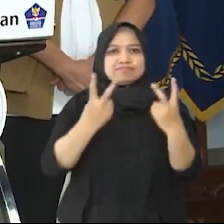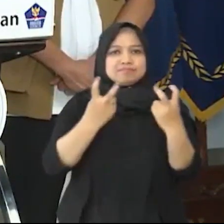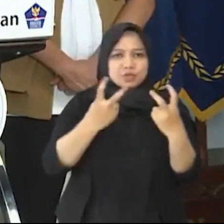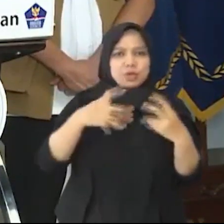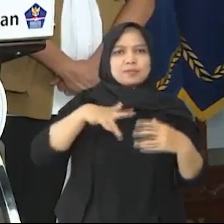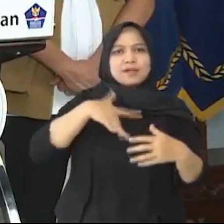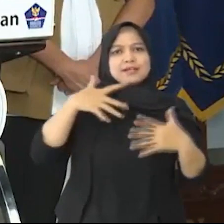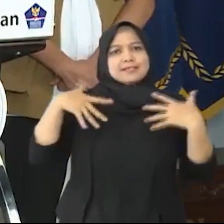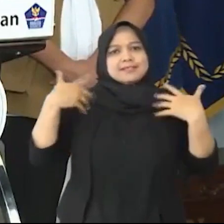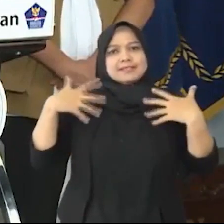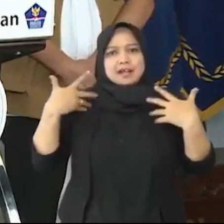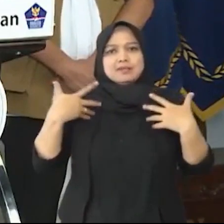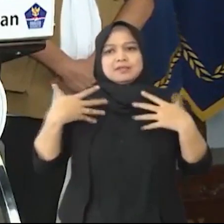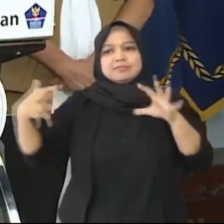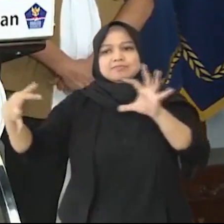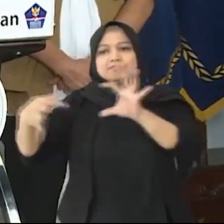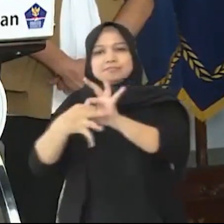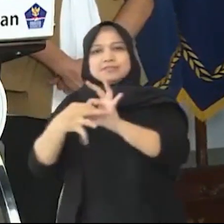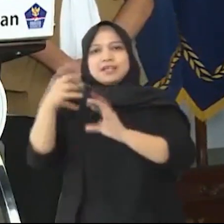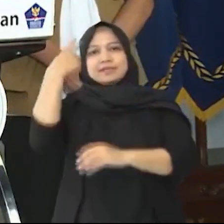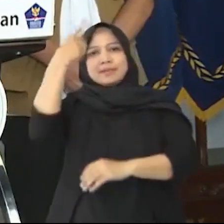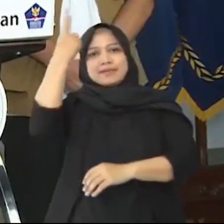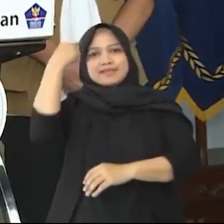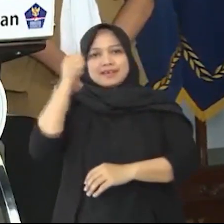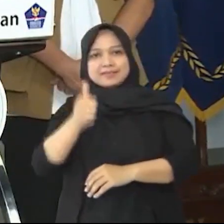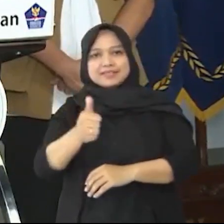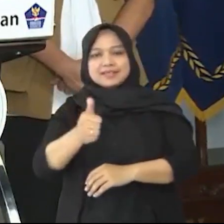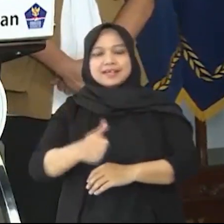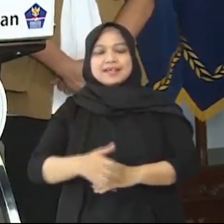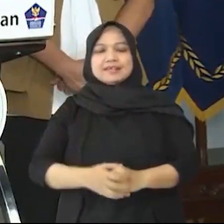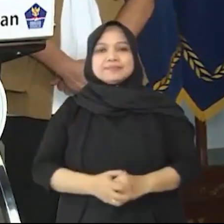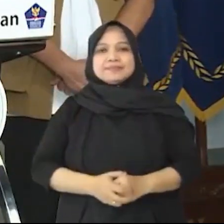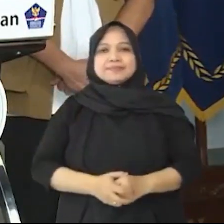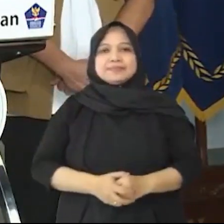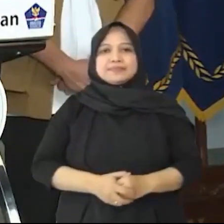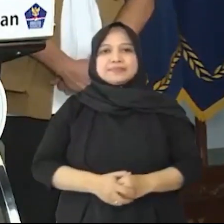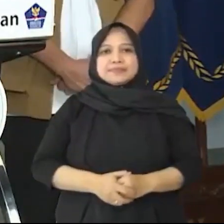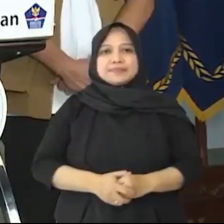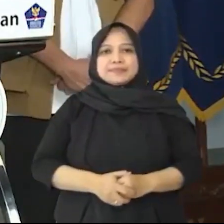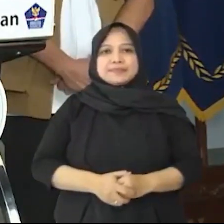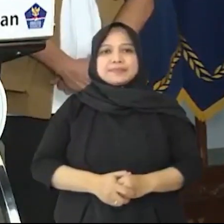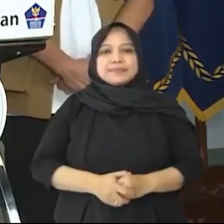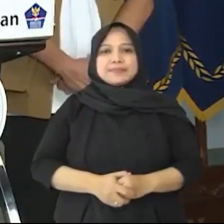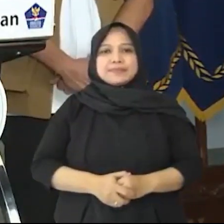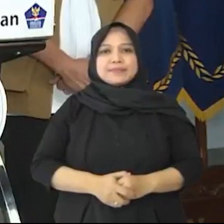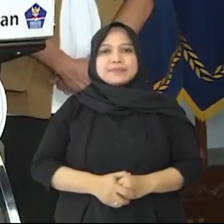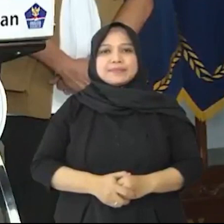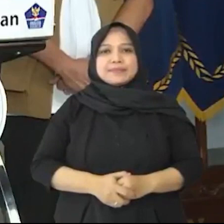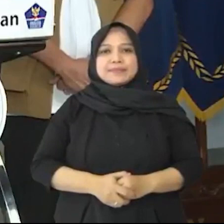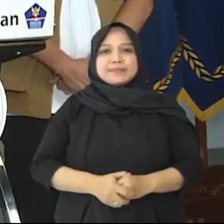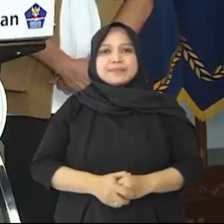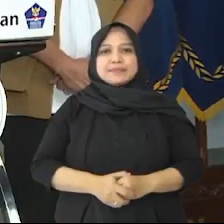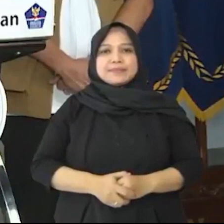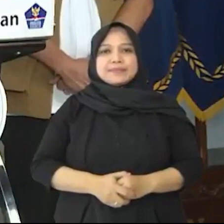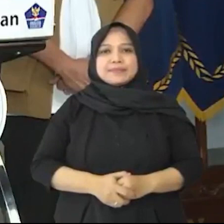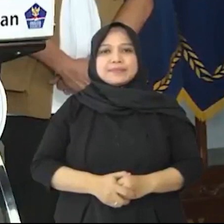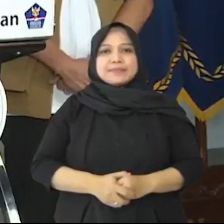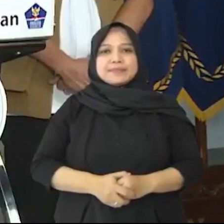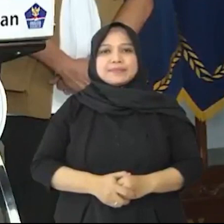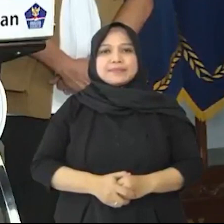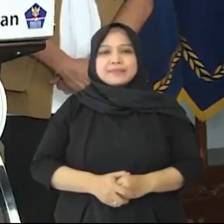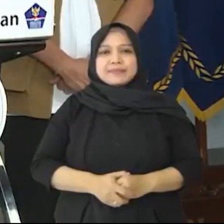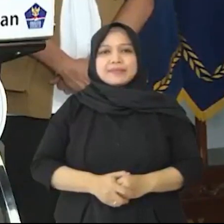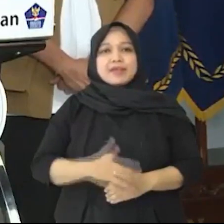beberapa lembaga pemerintah dalam hal ini Hai ada mudah-mudahan dengan usaha dari